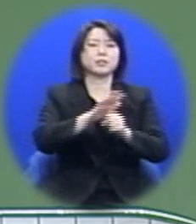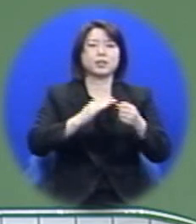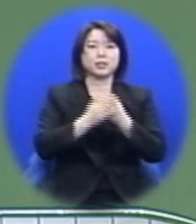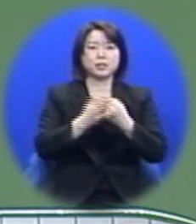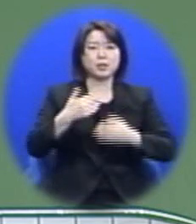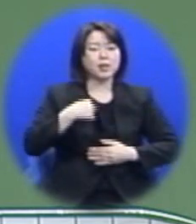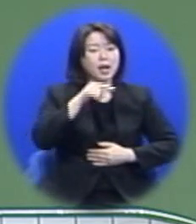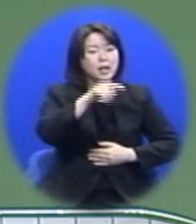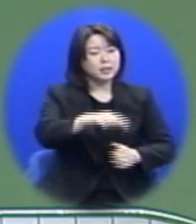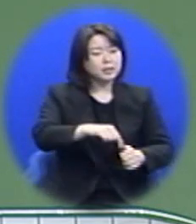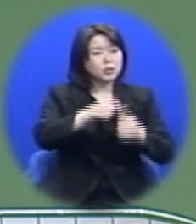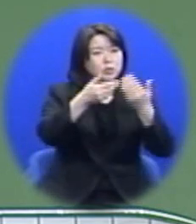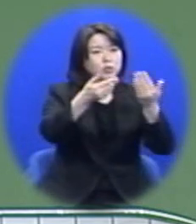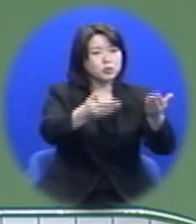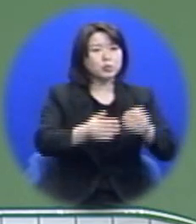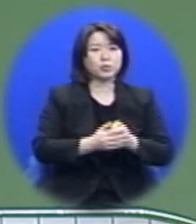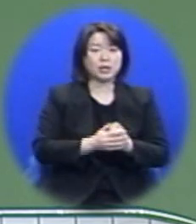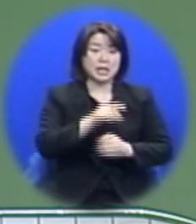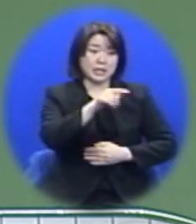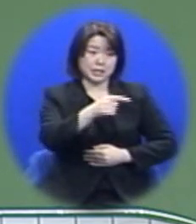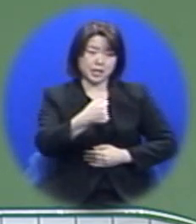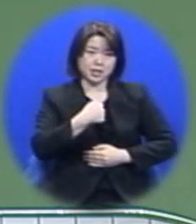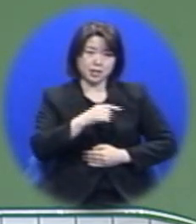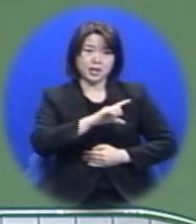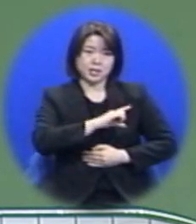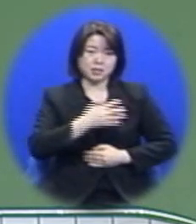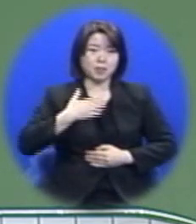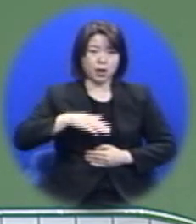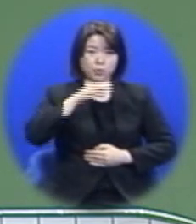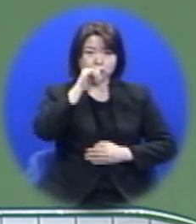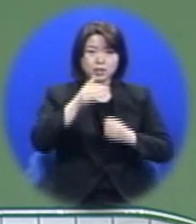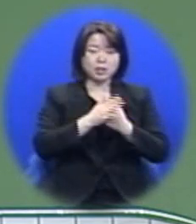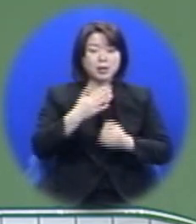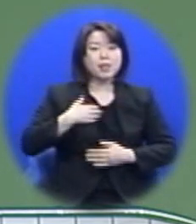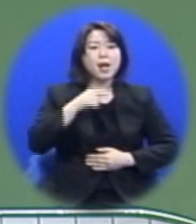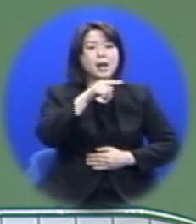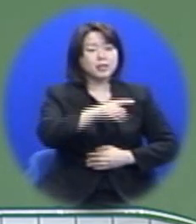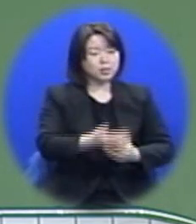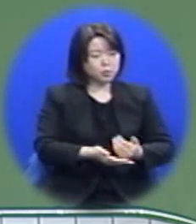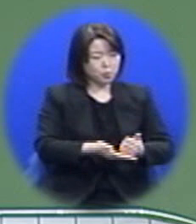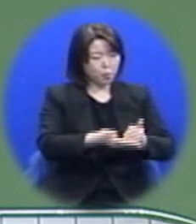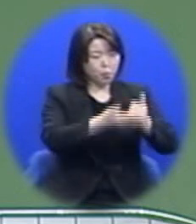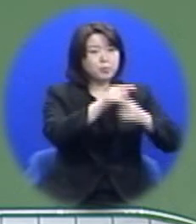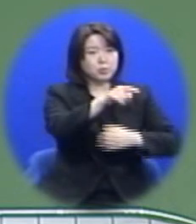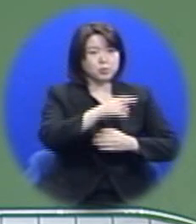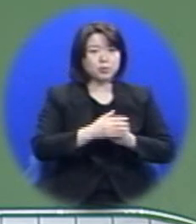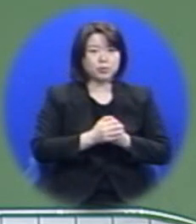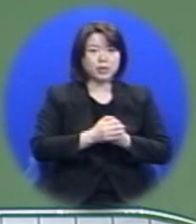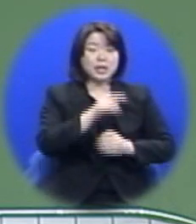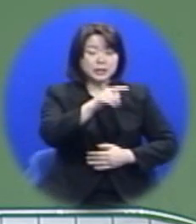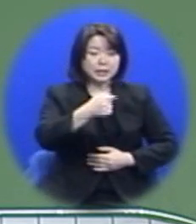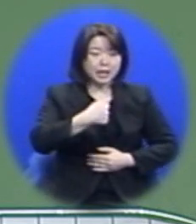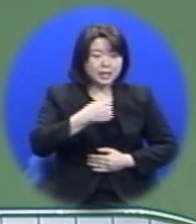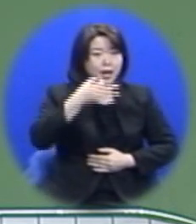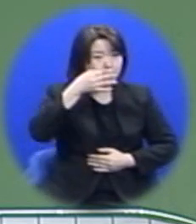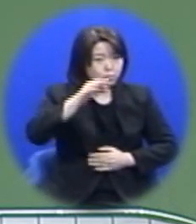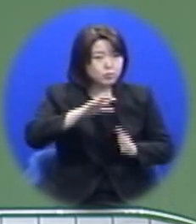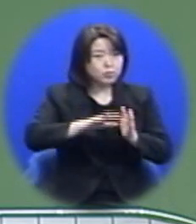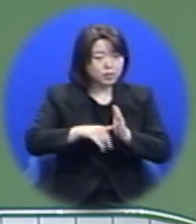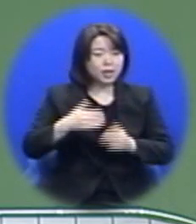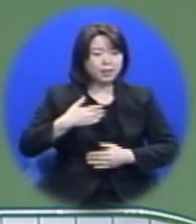내가 그를 건져주겠다. 그가 나의 이름을 알고 있으니 내가 그를 높여주겠다. 그가 나를 부를 때에